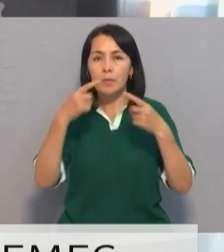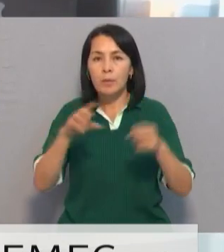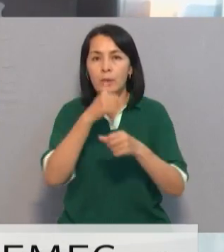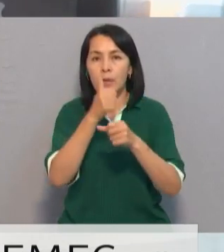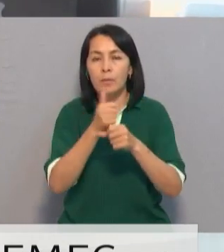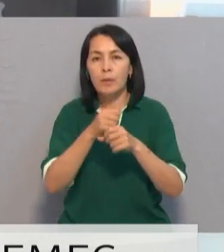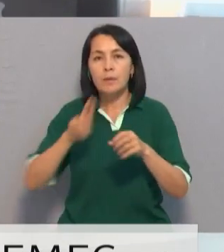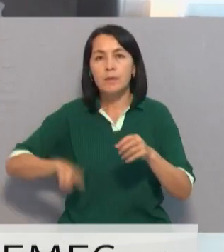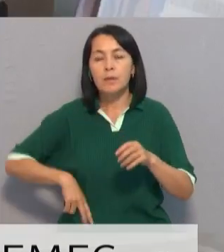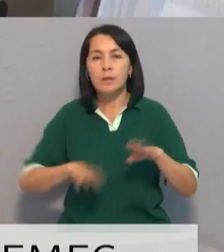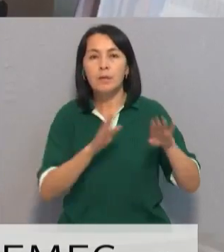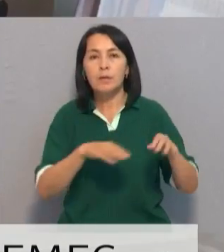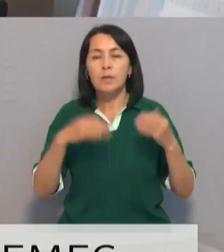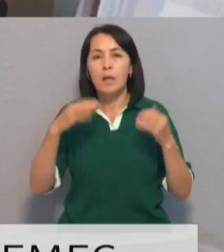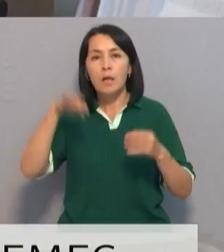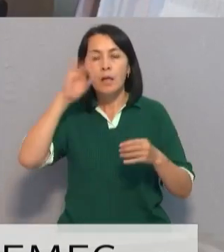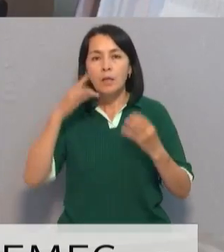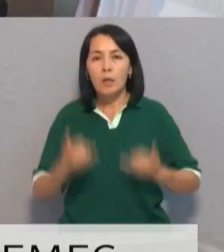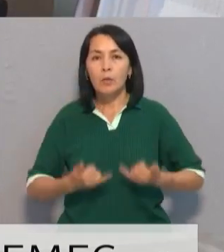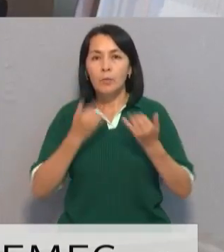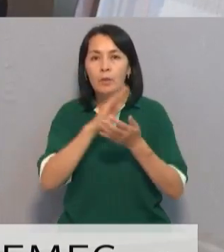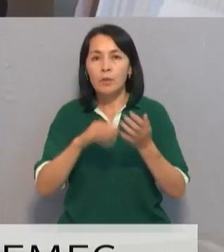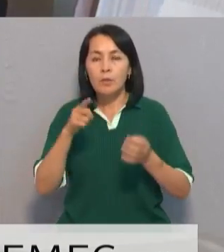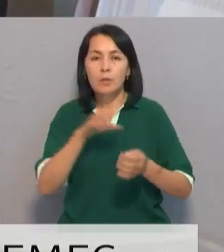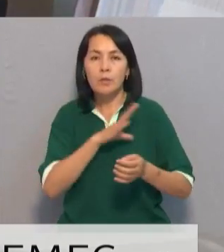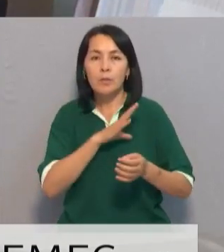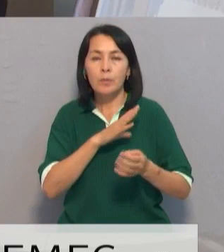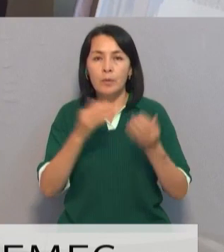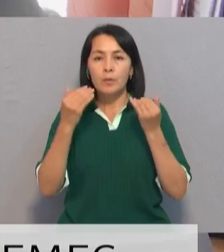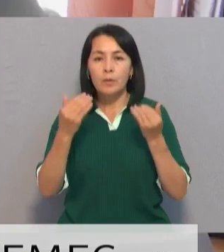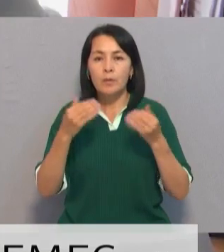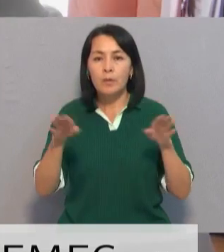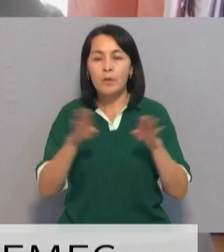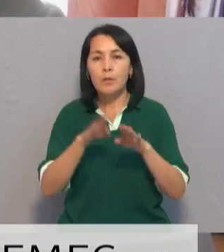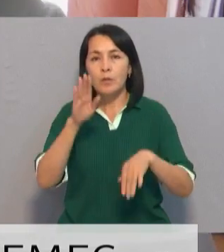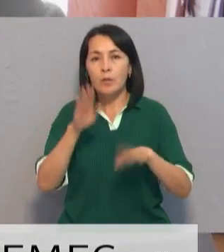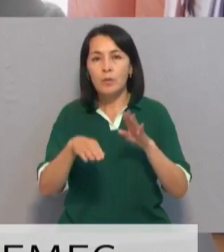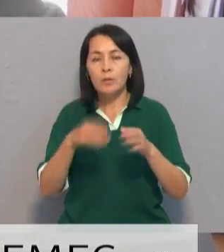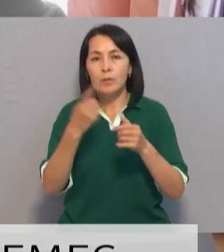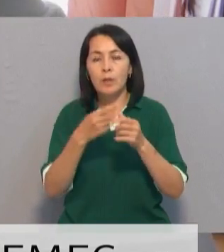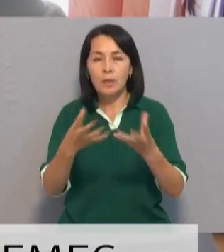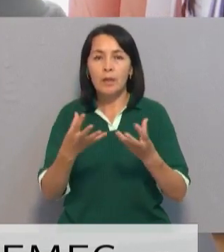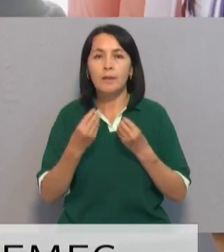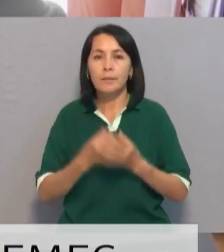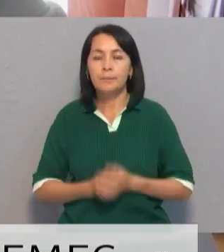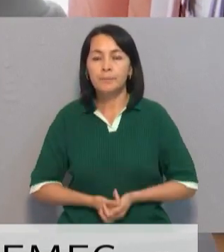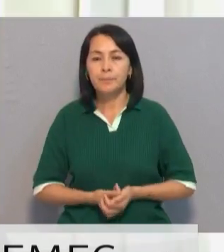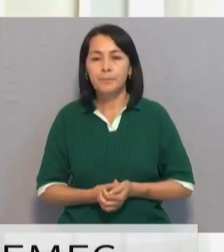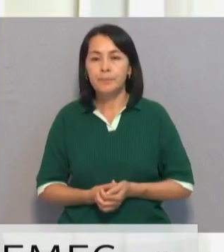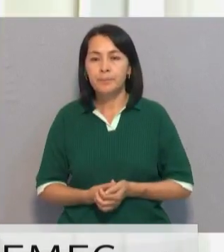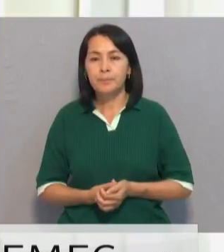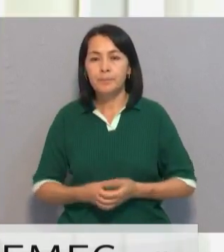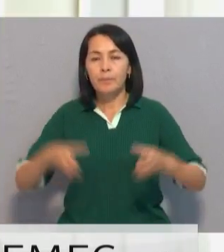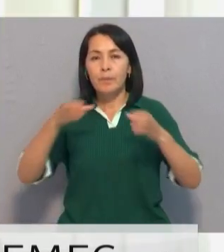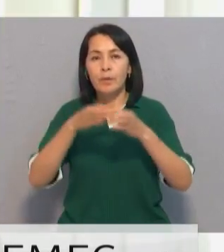редактордың орынбасары Қазақстанның құрметті журналисті атанған. Ал бөлім меңгерушісі баспасөз саласының үздігі атағына ие болып отыр.